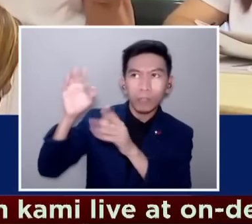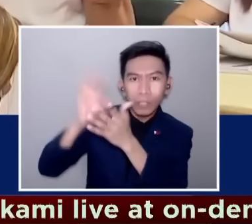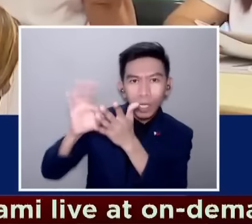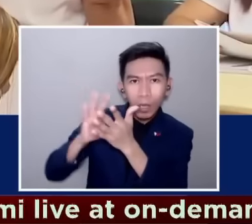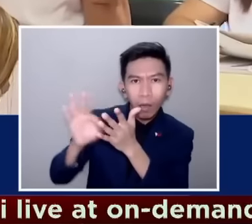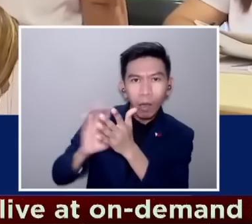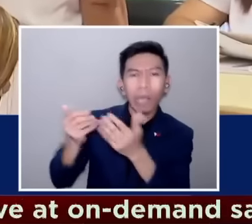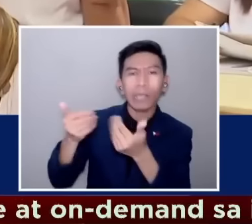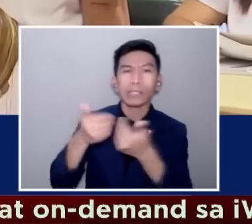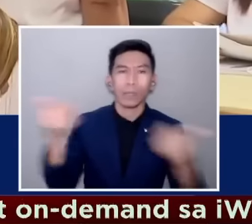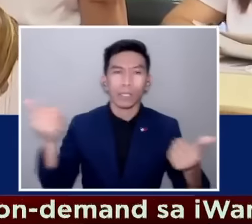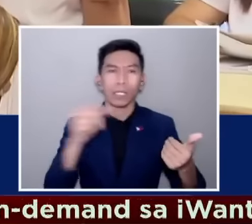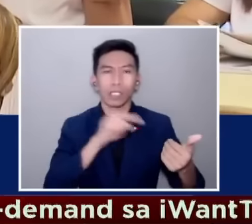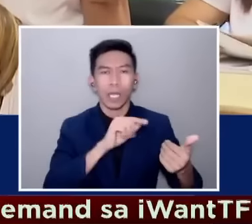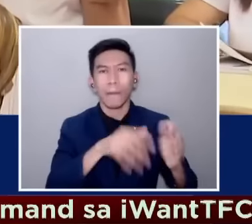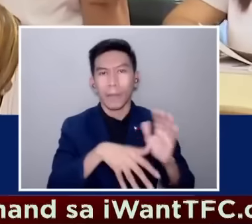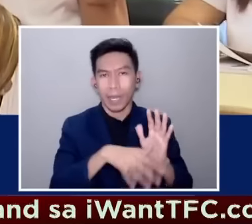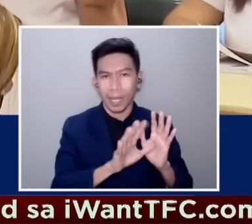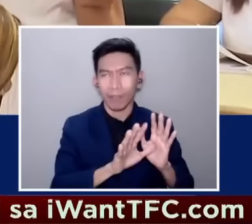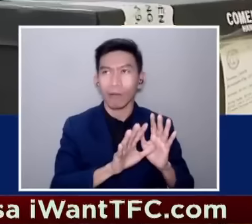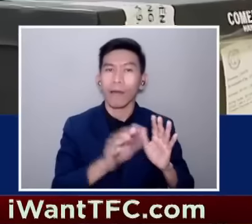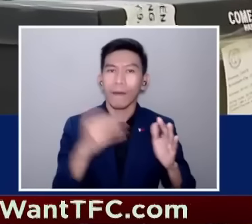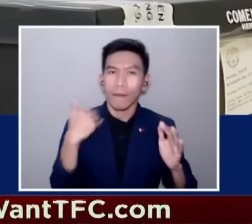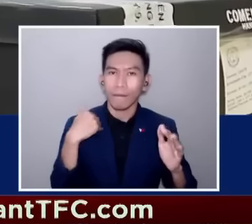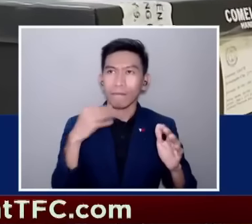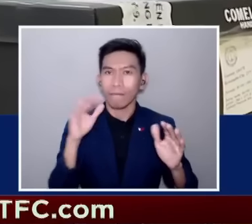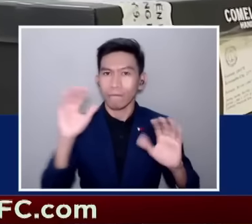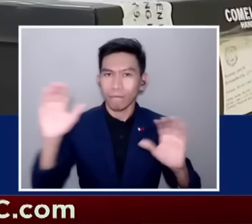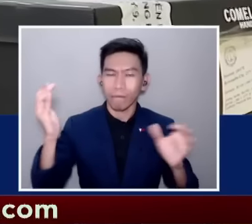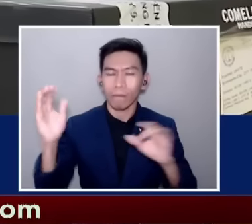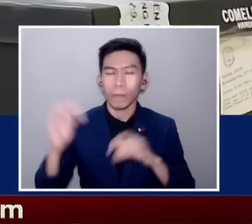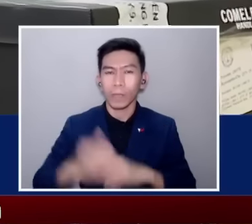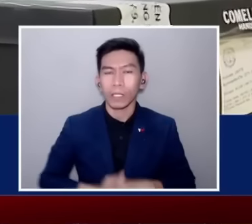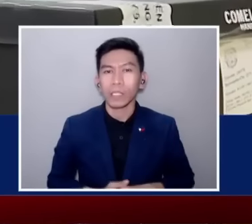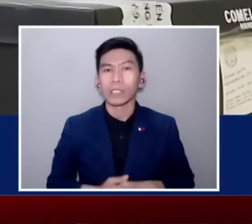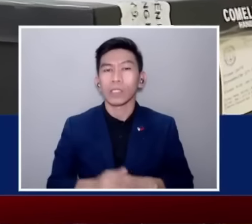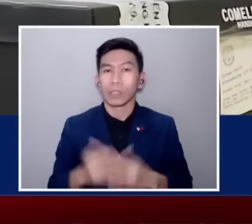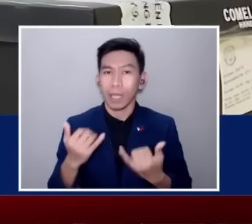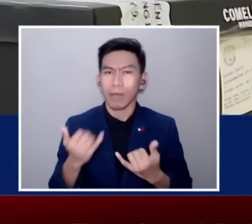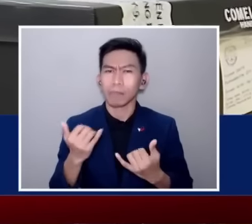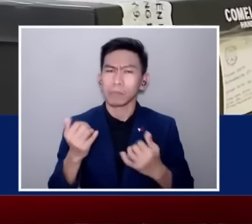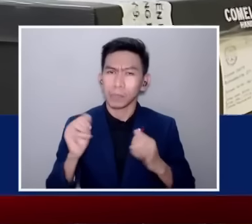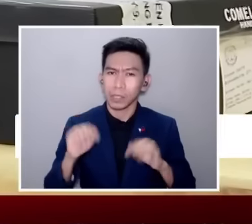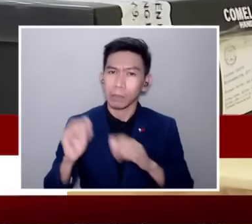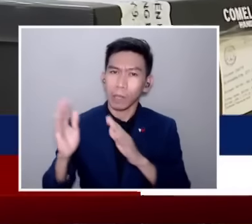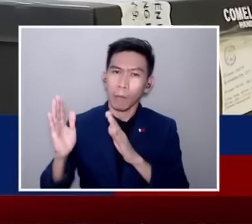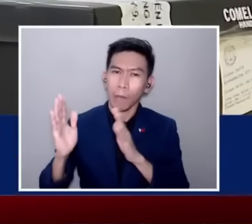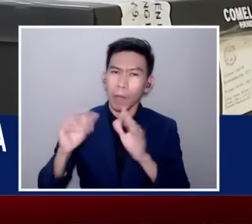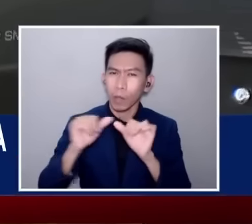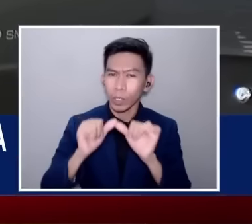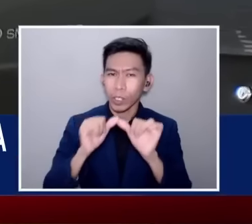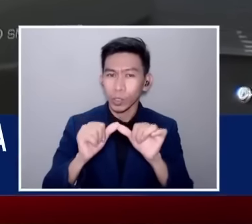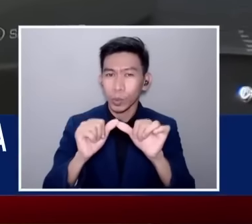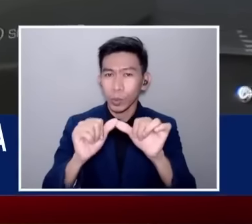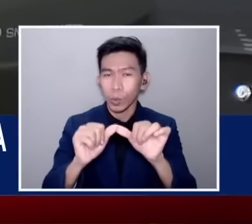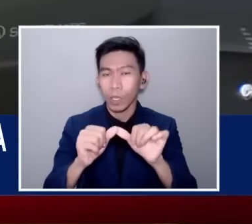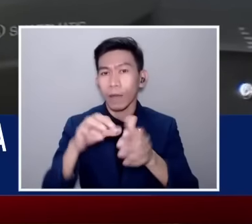NBOC. Samantala, wala namang balak ang COMELEC na mag-extend ang oras ng botohan, pero lahat naman ng nasa 30 meters malapit sa